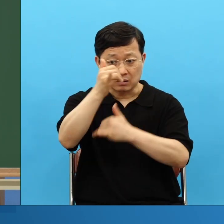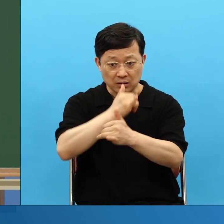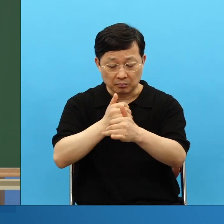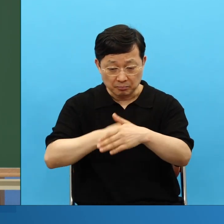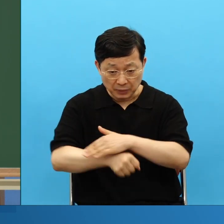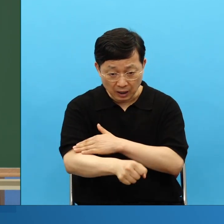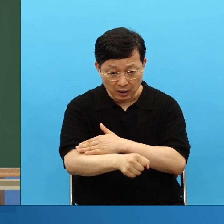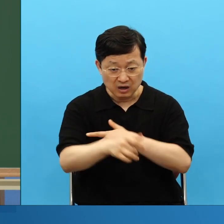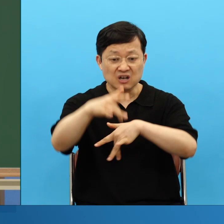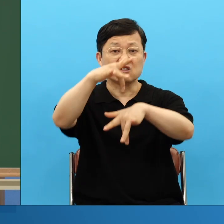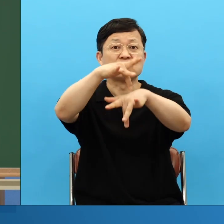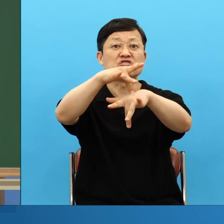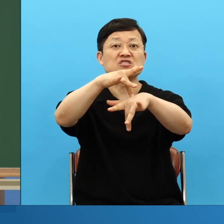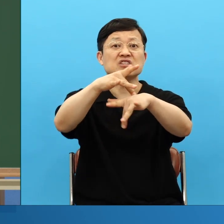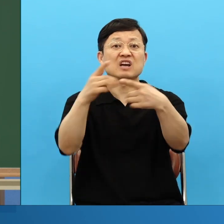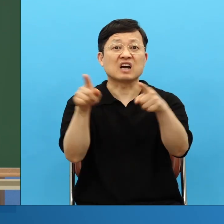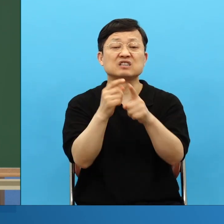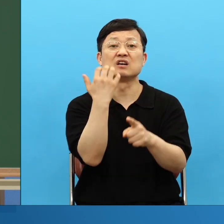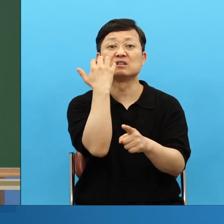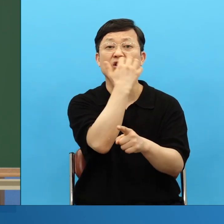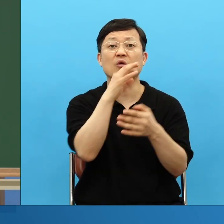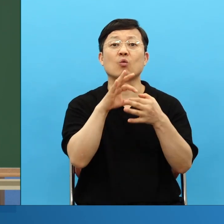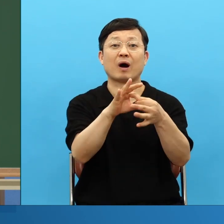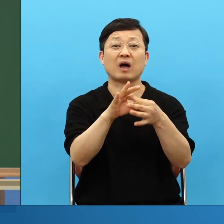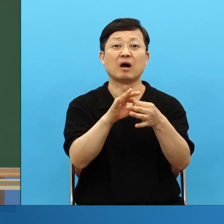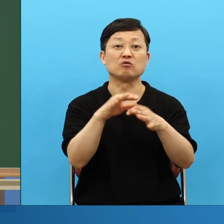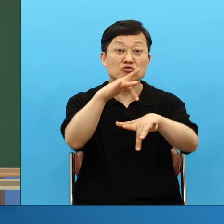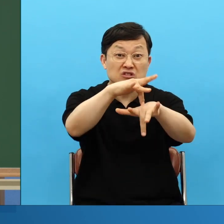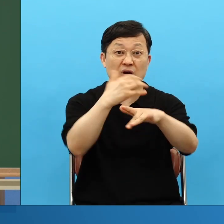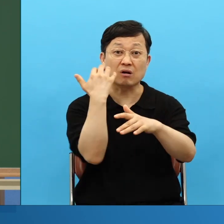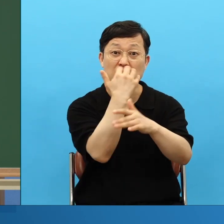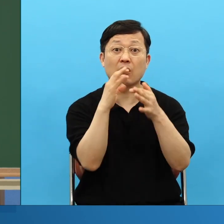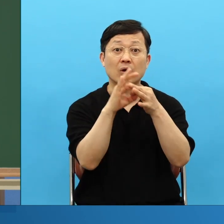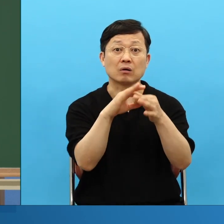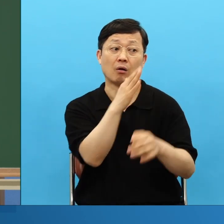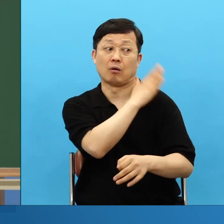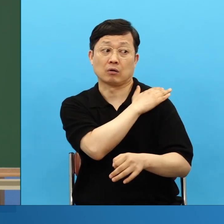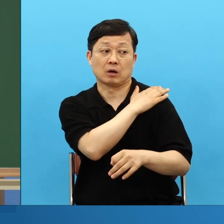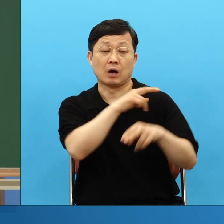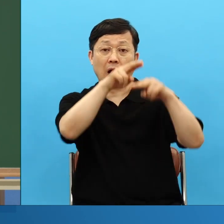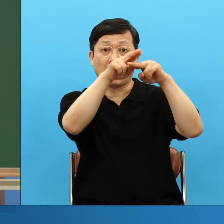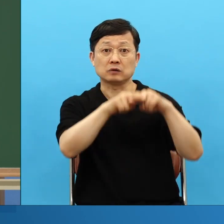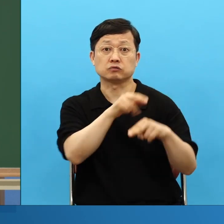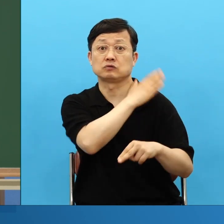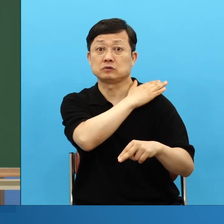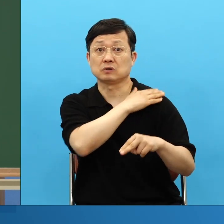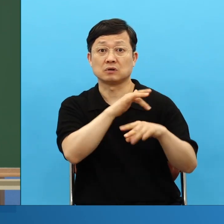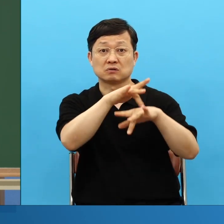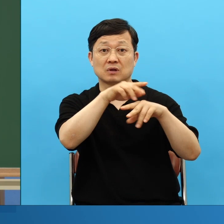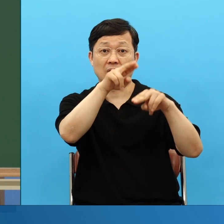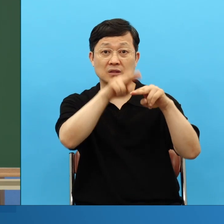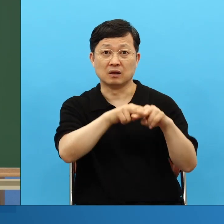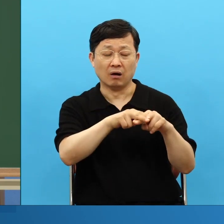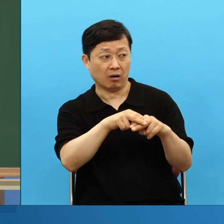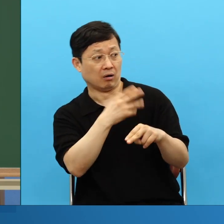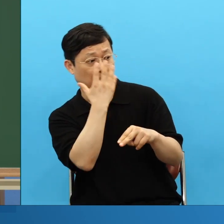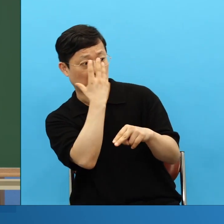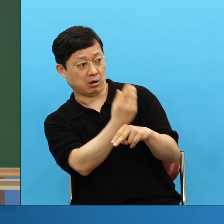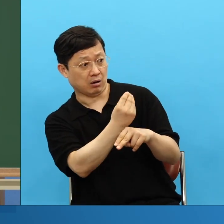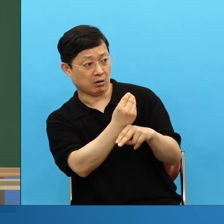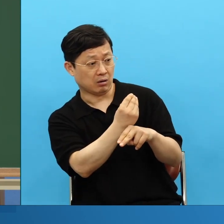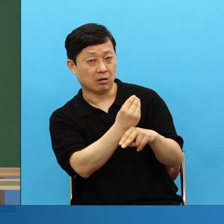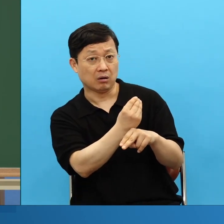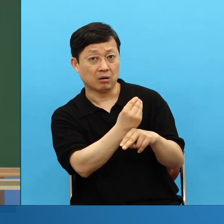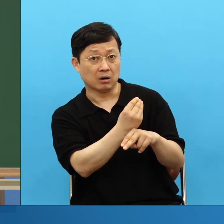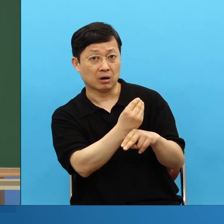해버리고. 정말 이거는 뭐 본인이 귀신이 어깨에 앉아있고 이런 상태들은 너무도 많아요. 그러니까 마약을